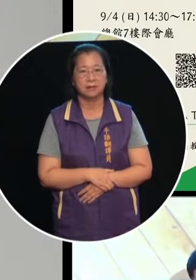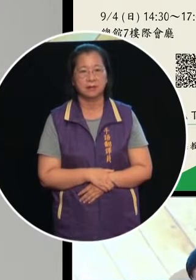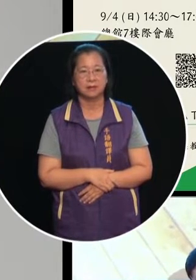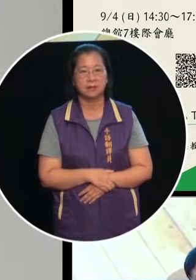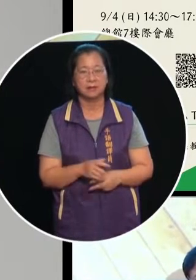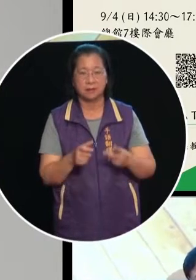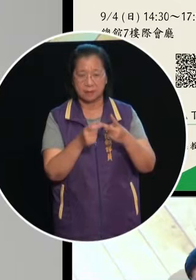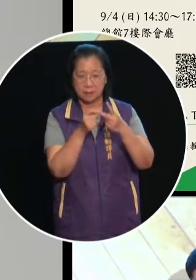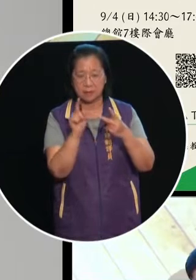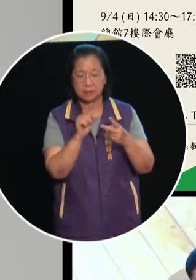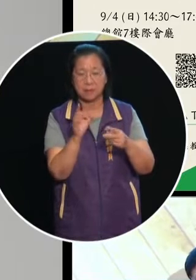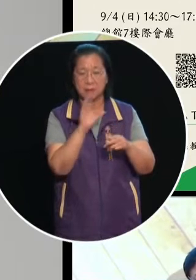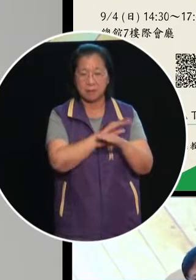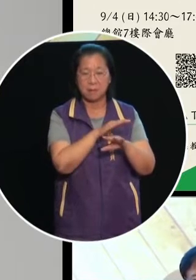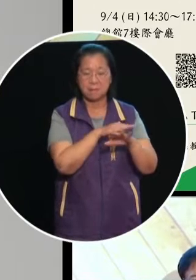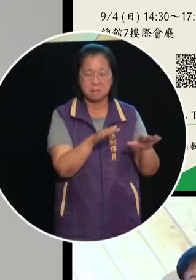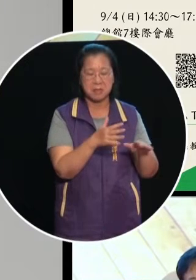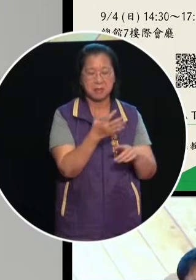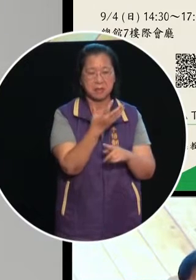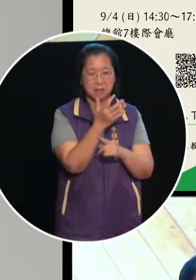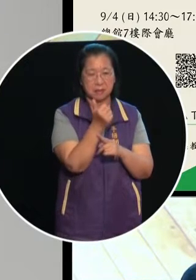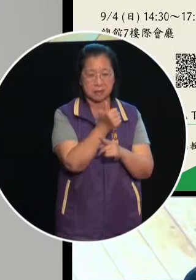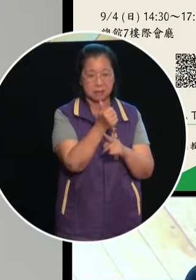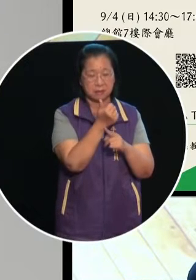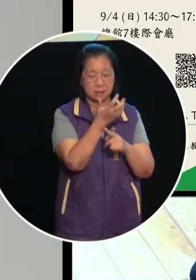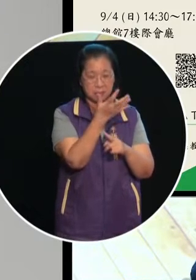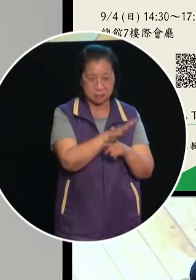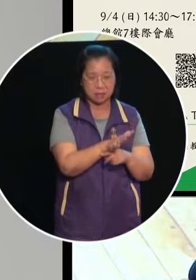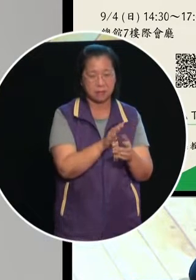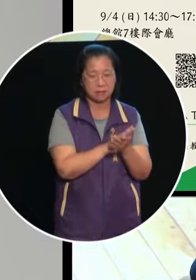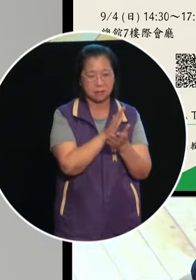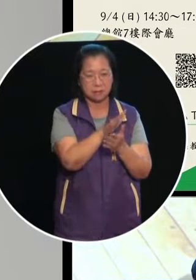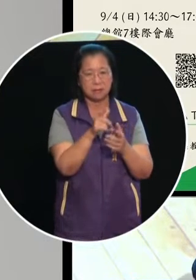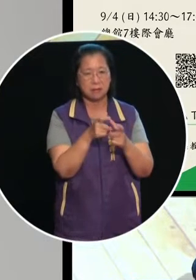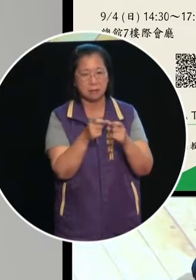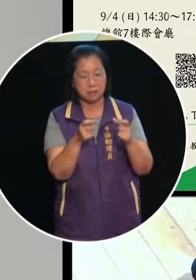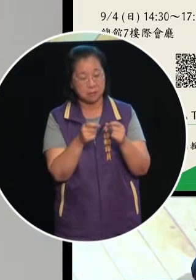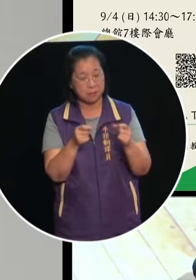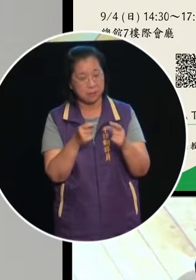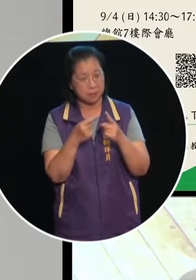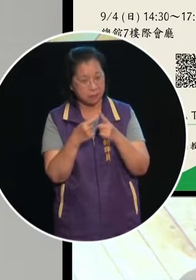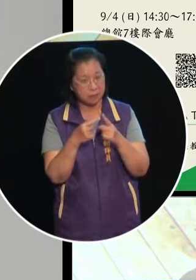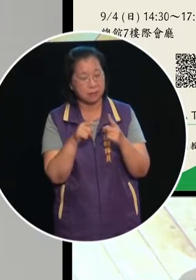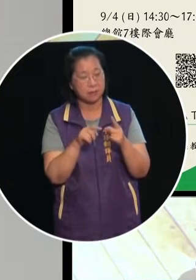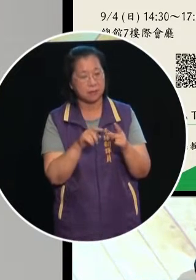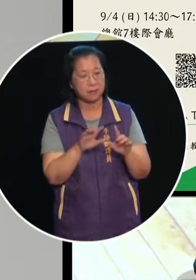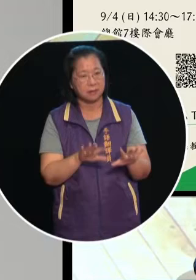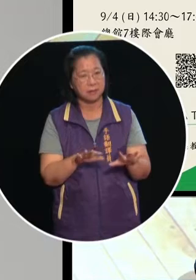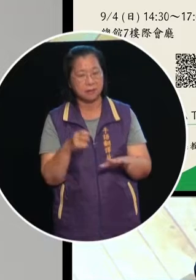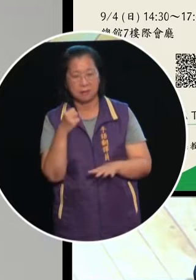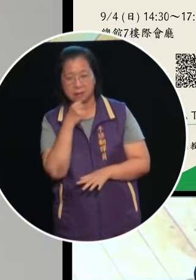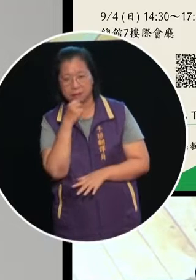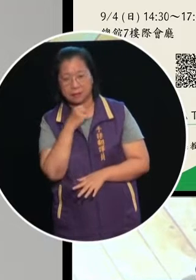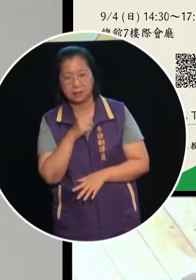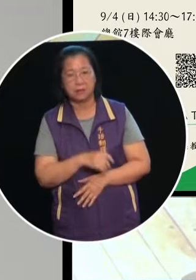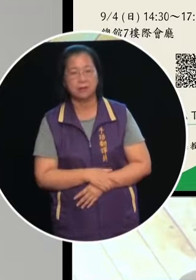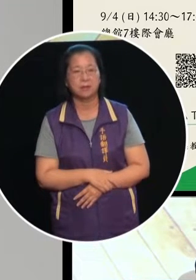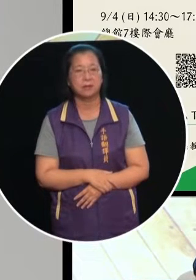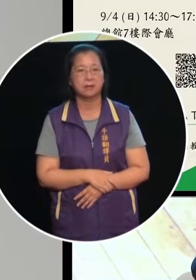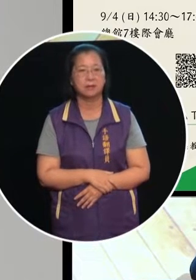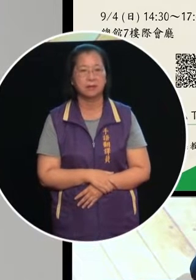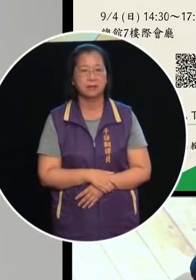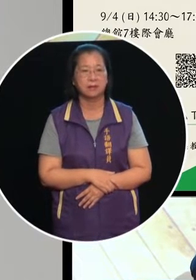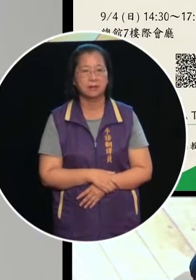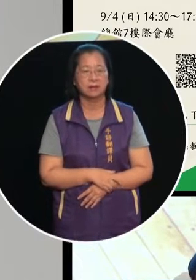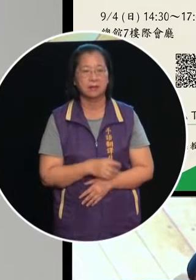那第二，安倍先生过世后，安倍先生过世对日本的政治和 代的六代关系下面的终极，